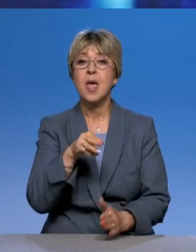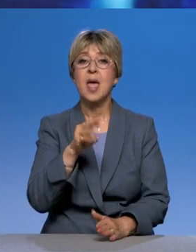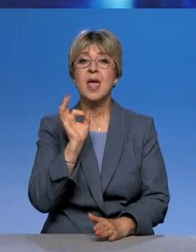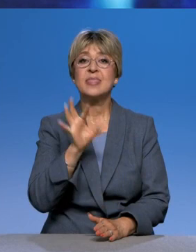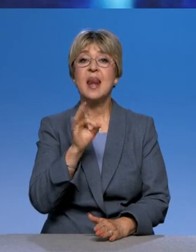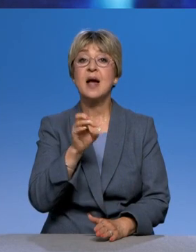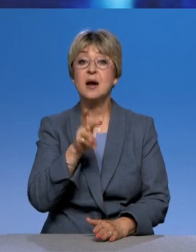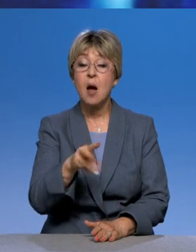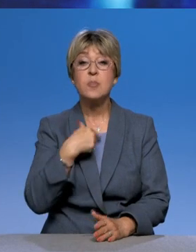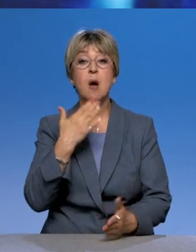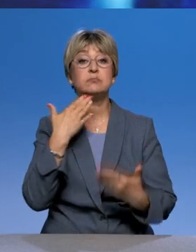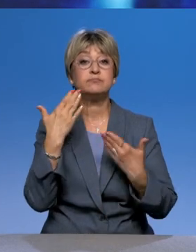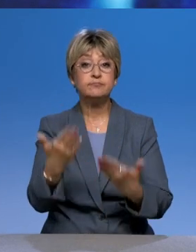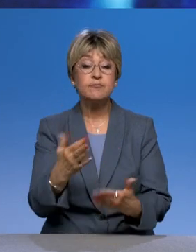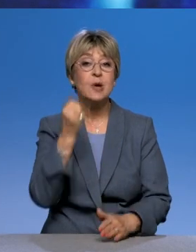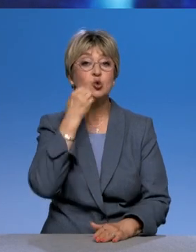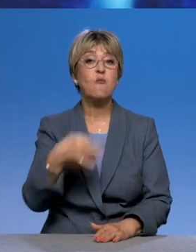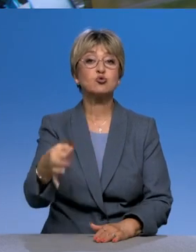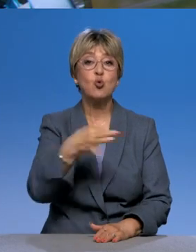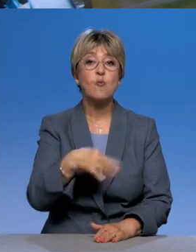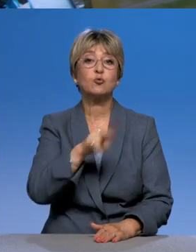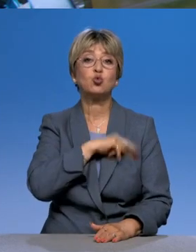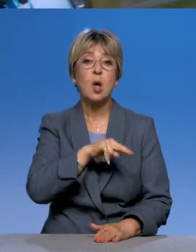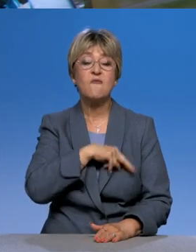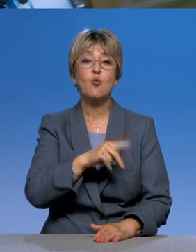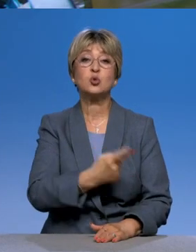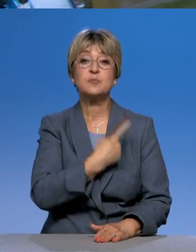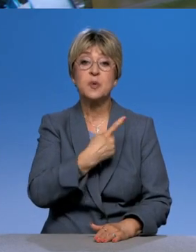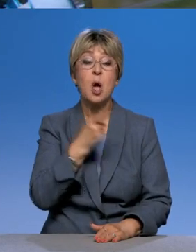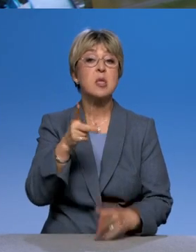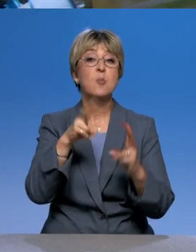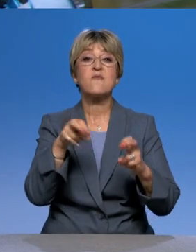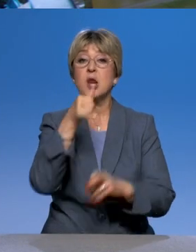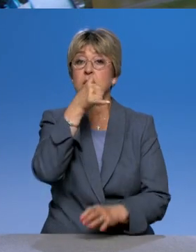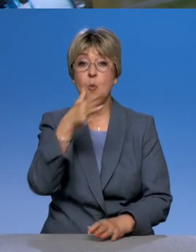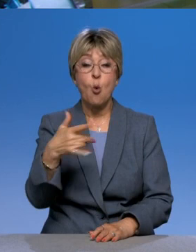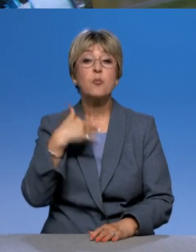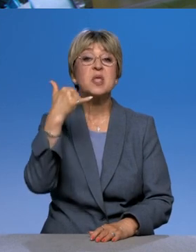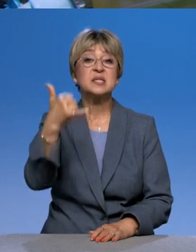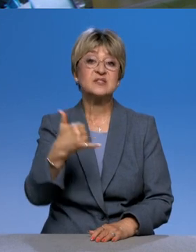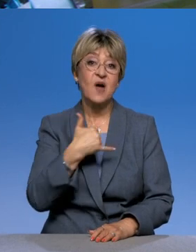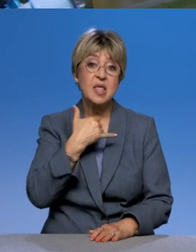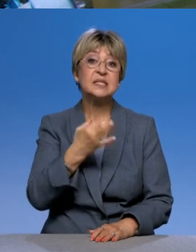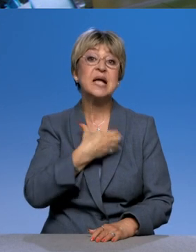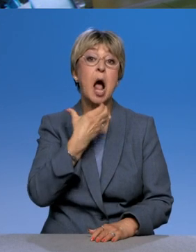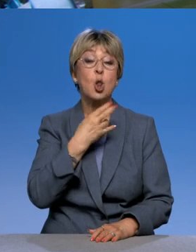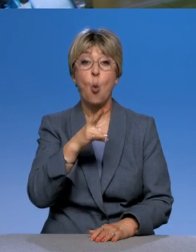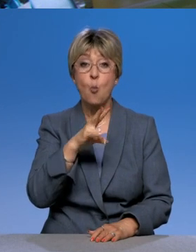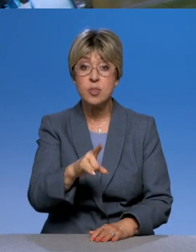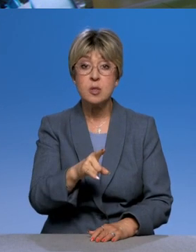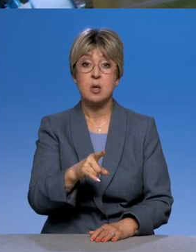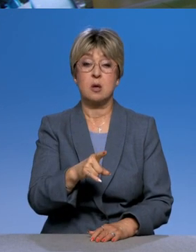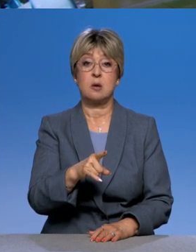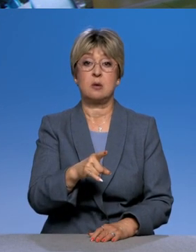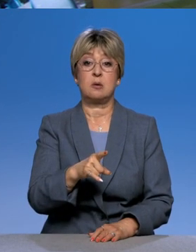обратилась в трудовую инспекцию по Московской области. Проверку они осуществить не могут. Мне звонили из Коломны. Почему-то, хотя я просилась